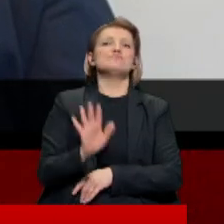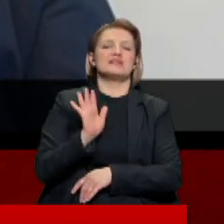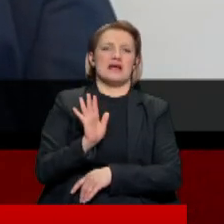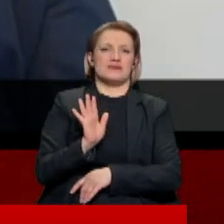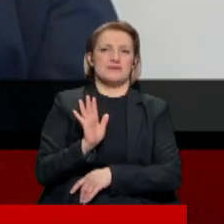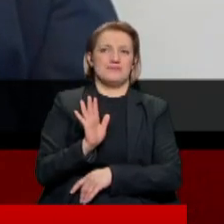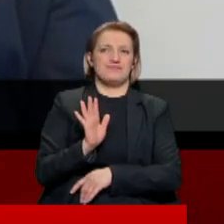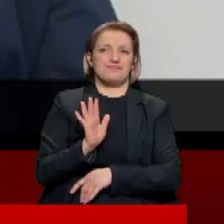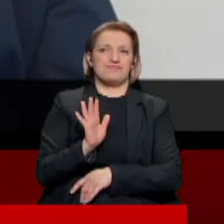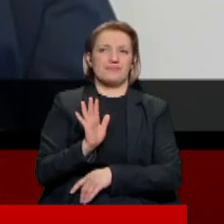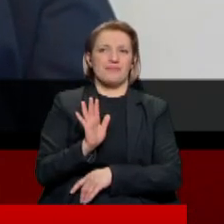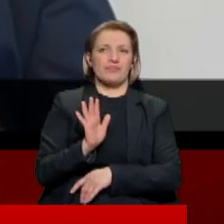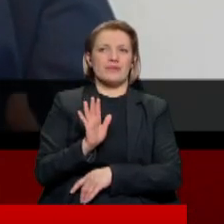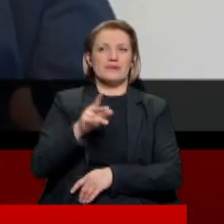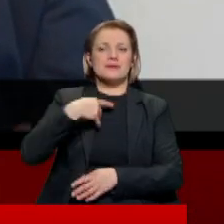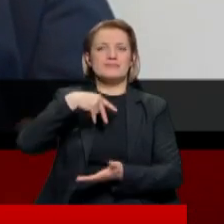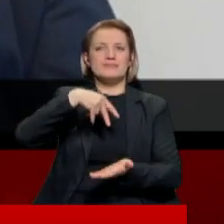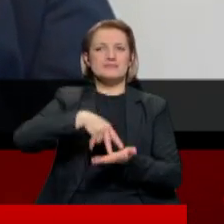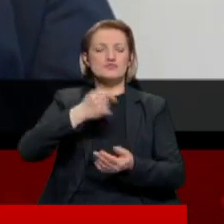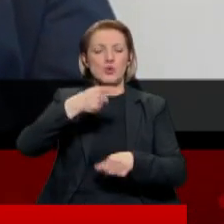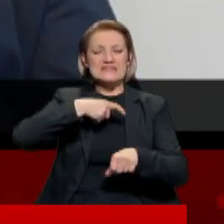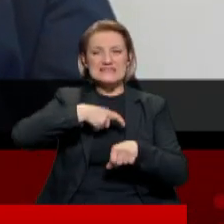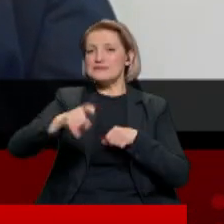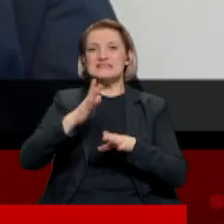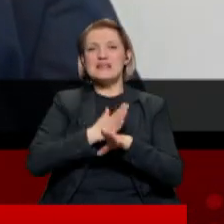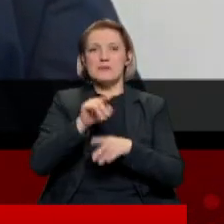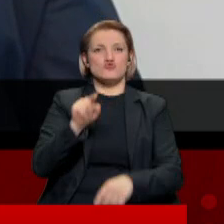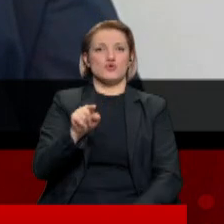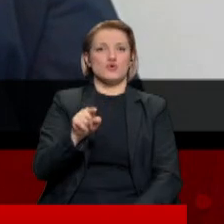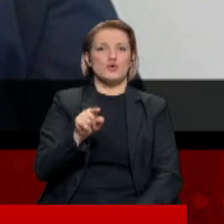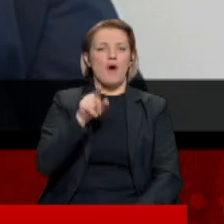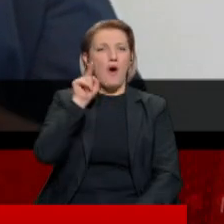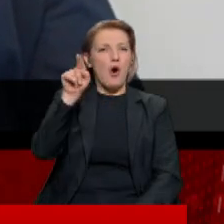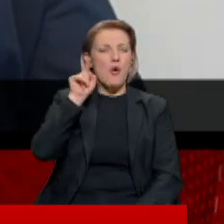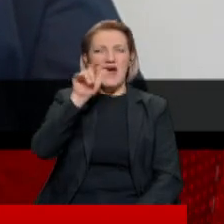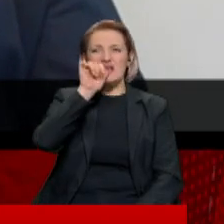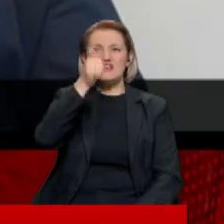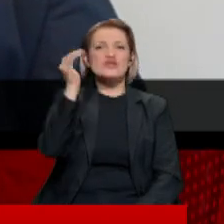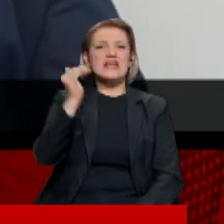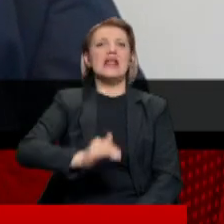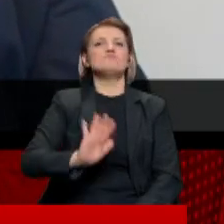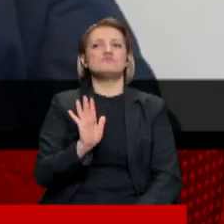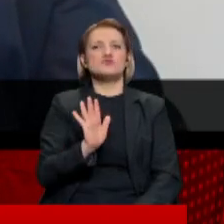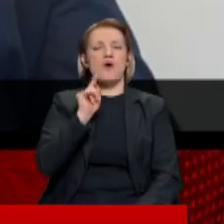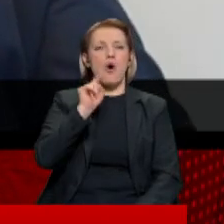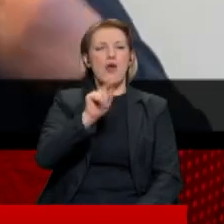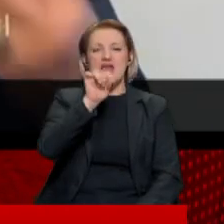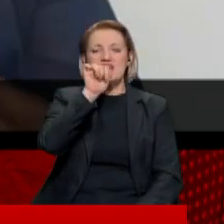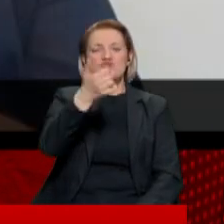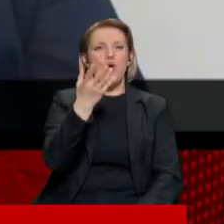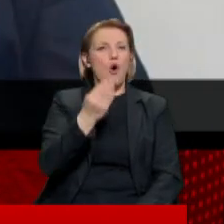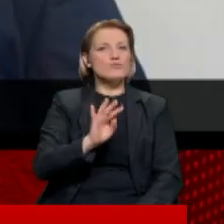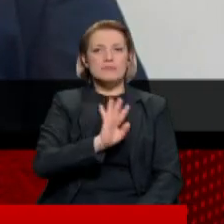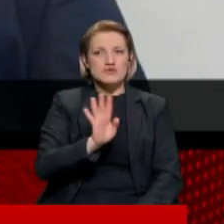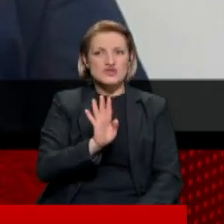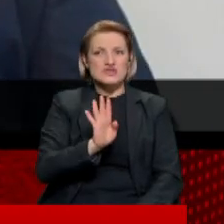Şimdi kürsüde o kadar sinirlenmemin sebebi şu: oraya hiç gelmemiş, orada hiç